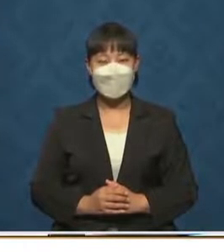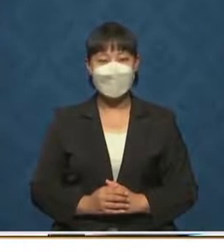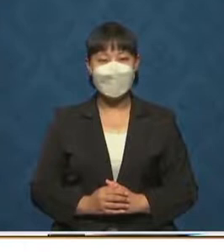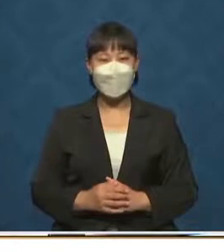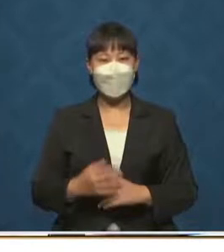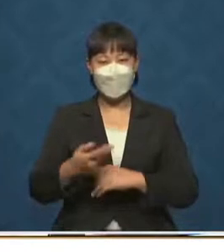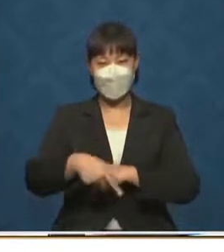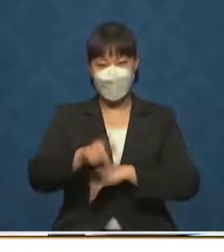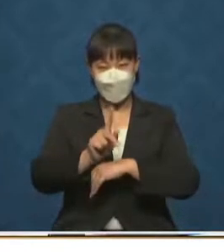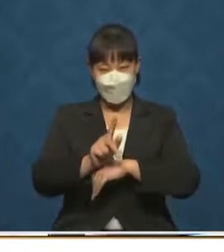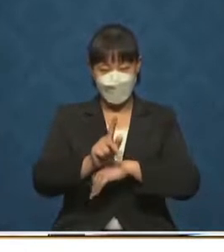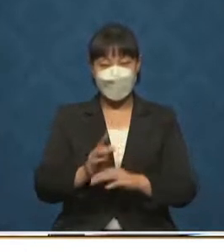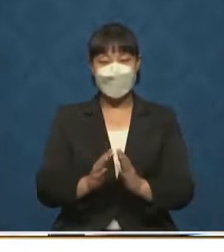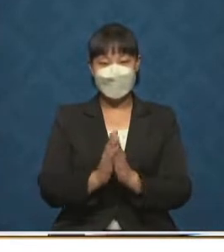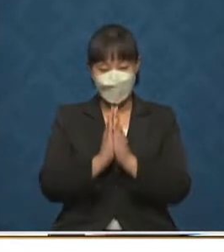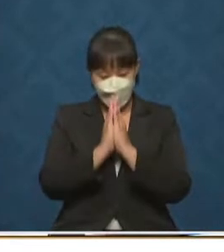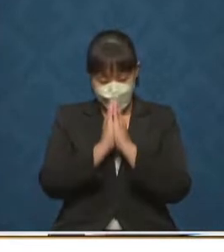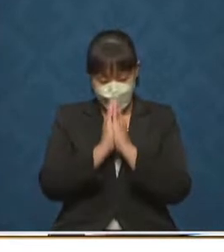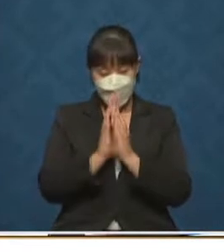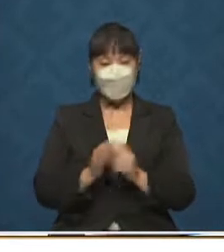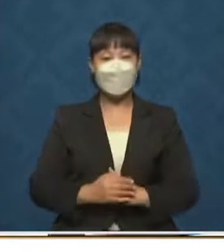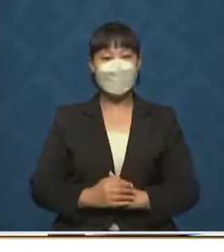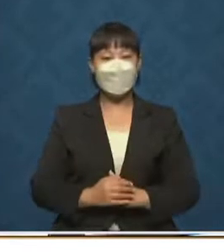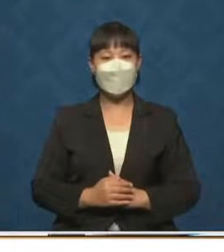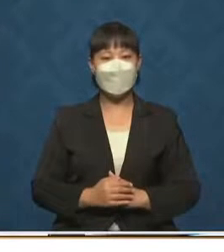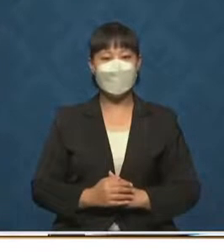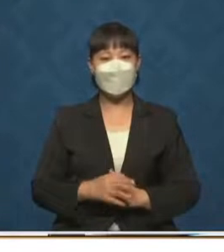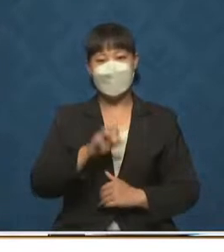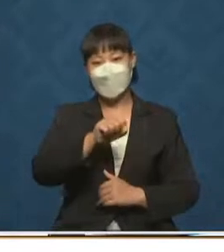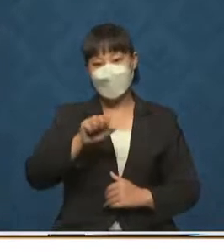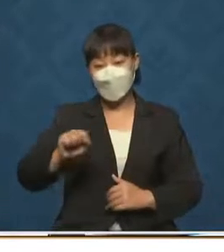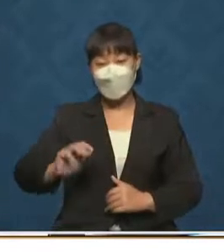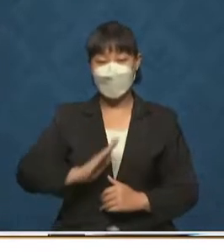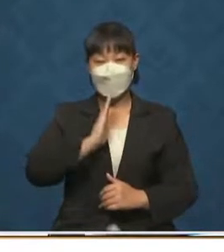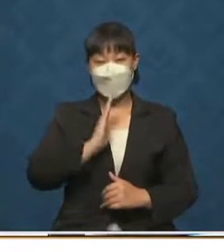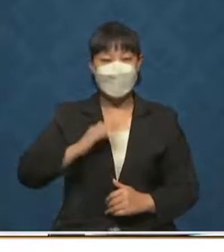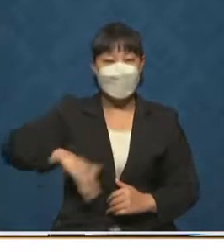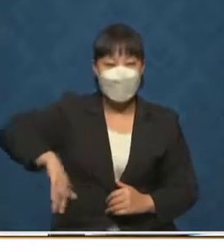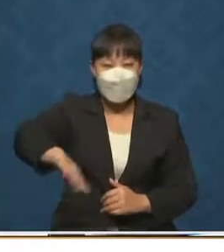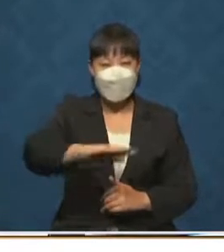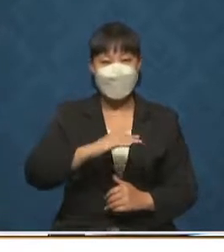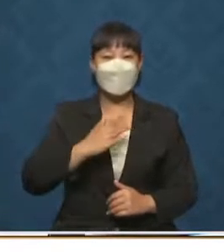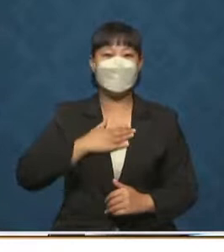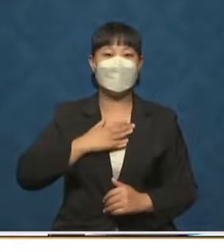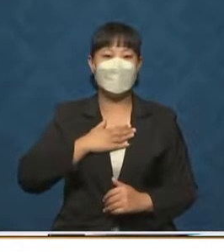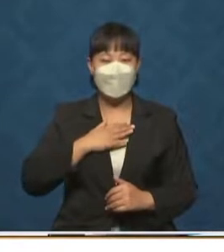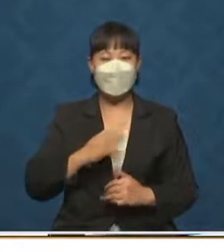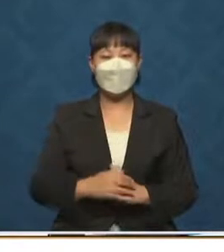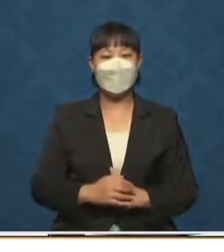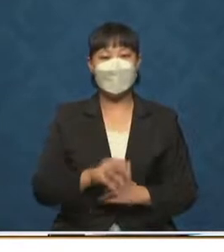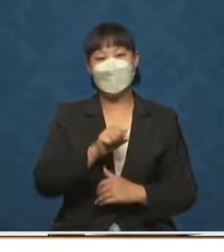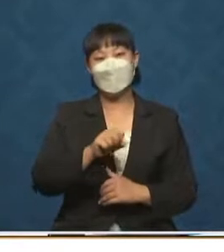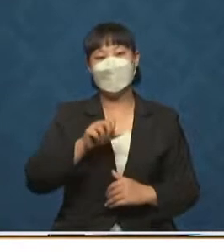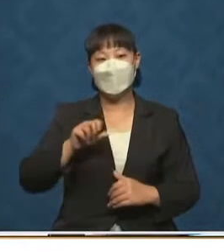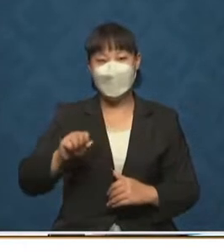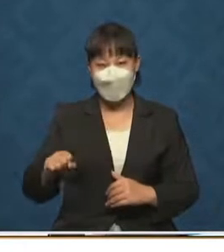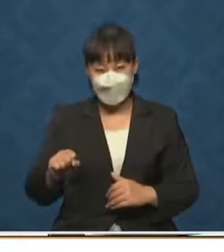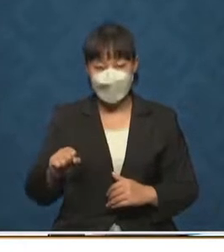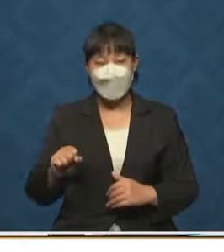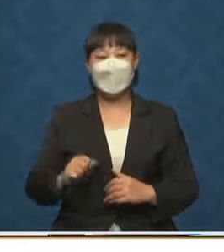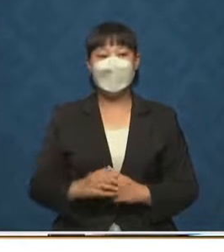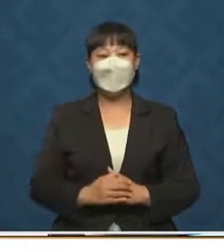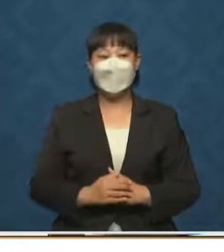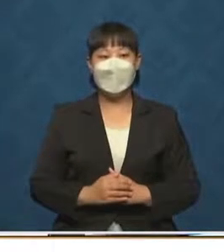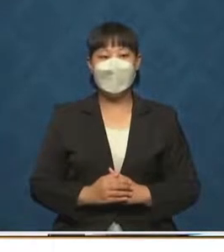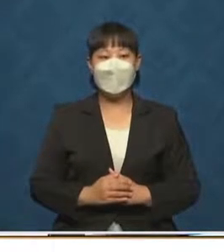กับกเรียนท่านพระทานธภาษที่กรบ ท่านสมารชิภูสมเกีรครักัผมในปเดิมชัวิชอเหือสมารชิภาษพดแนลสดร